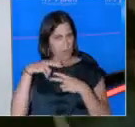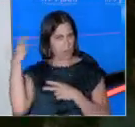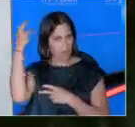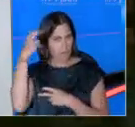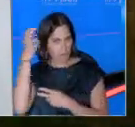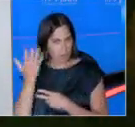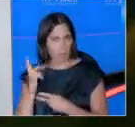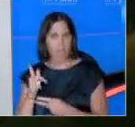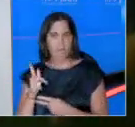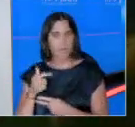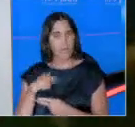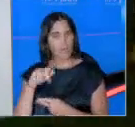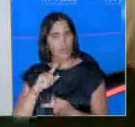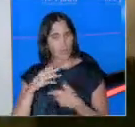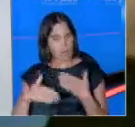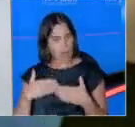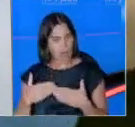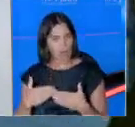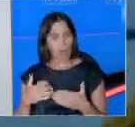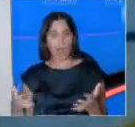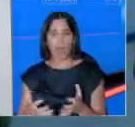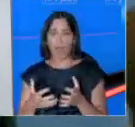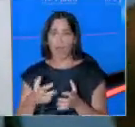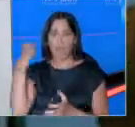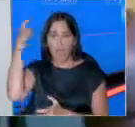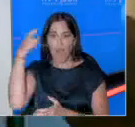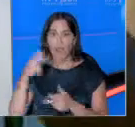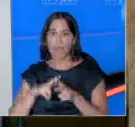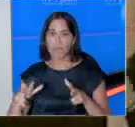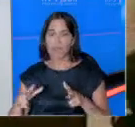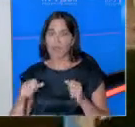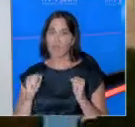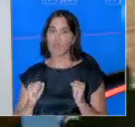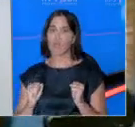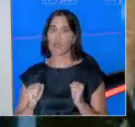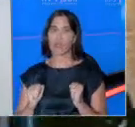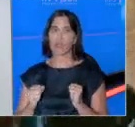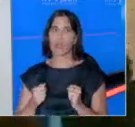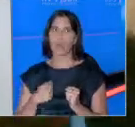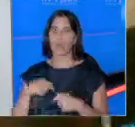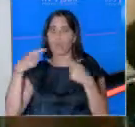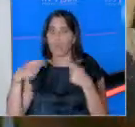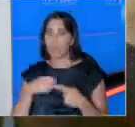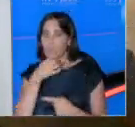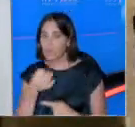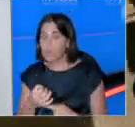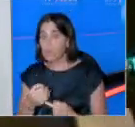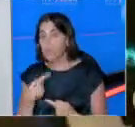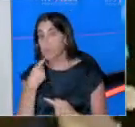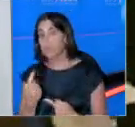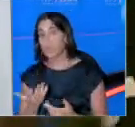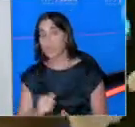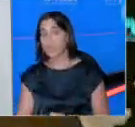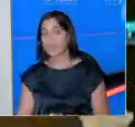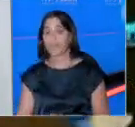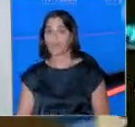הערבית, אבל יש פה מהלך, החברה הערבית במצב של דריכות, ימים יגידו איך הדברים יתפתחו. אוקיי,